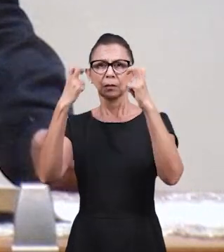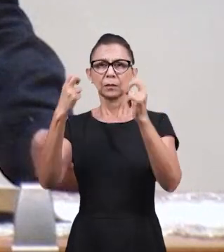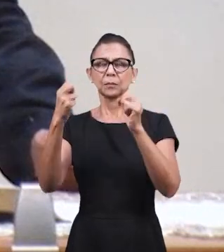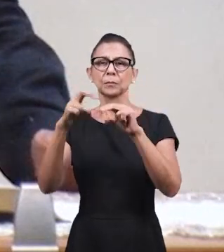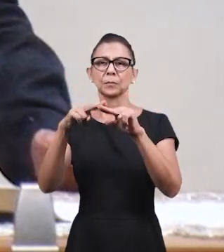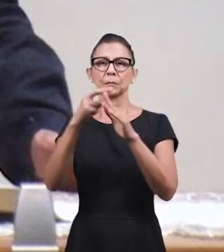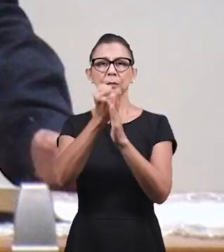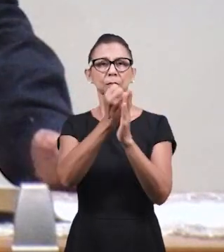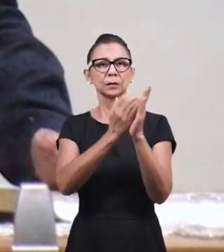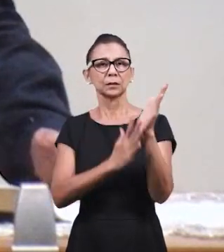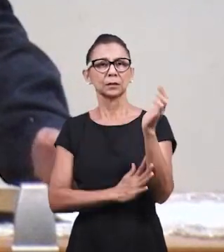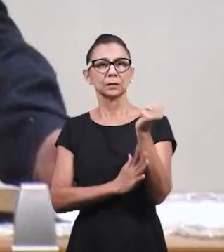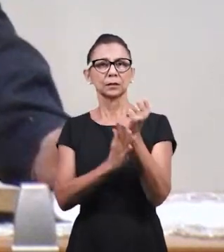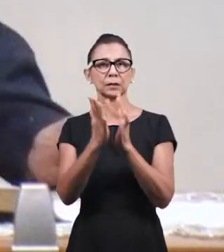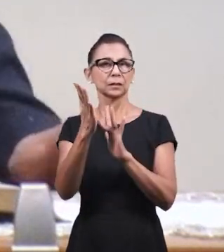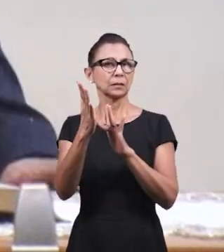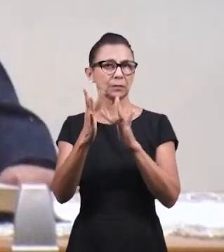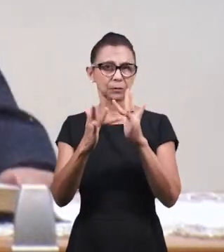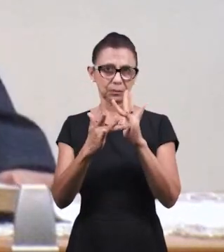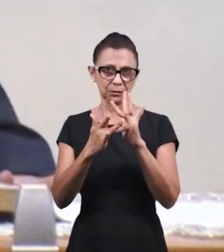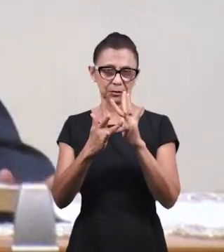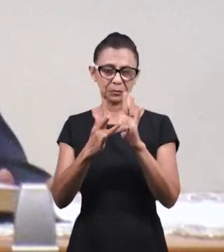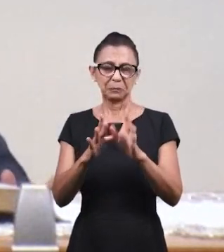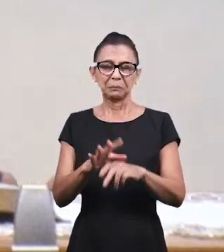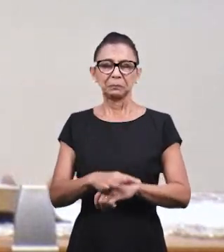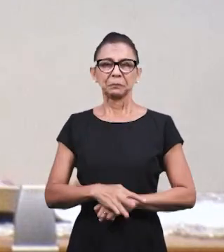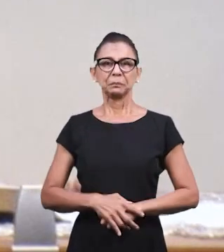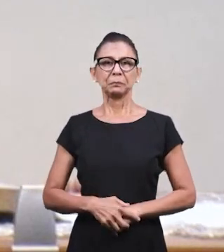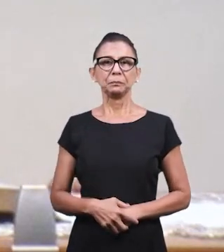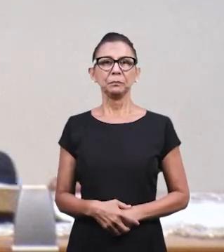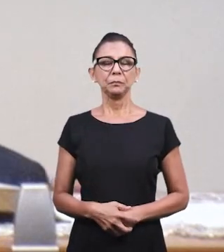завел им господу укради его сына иисуса